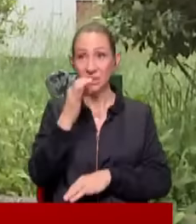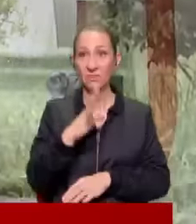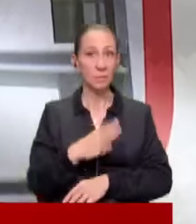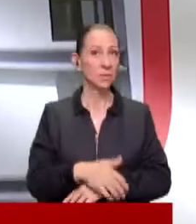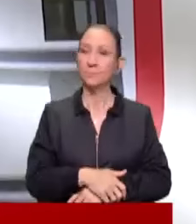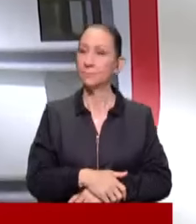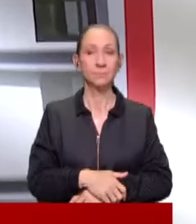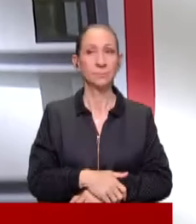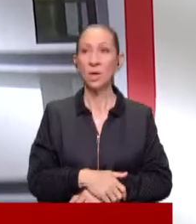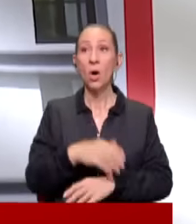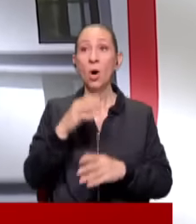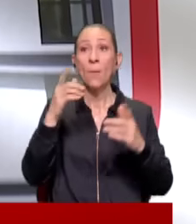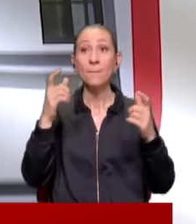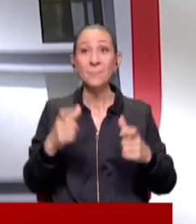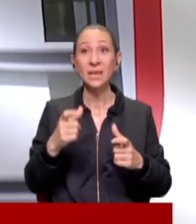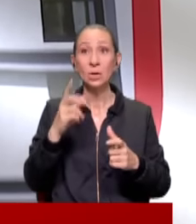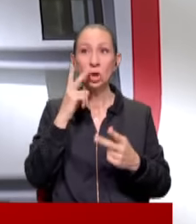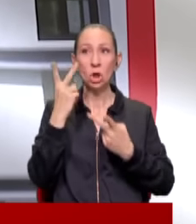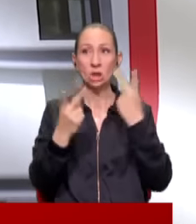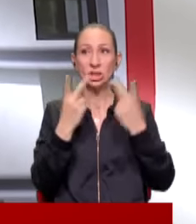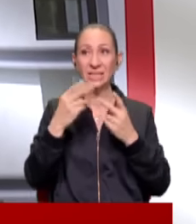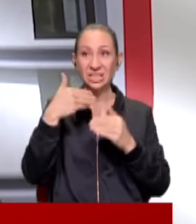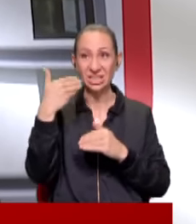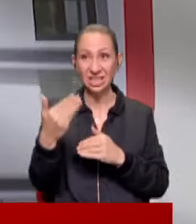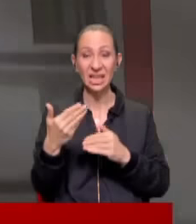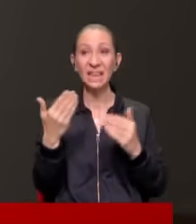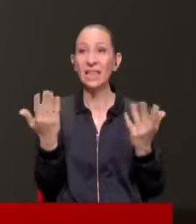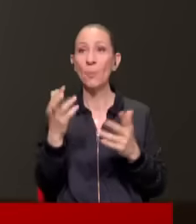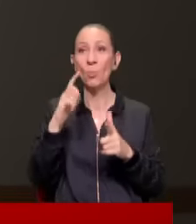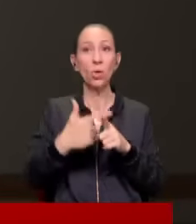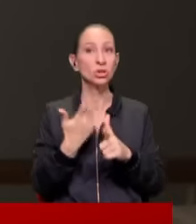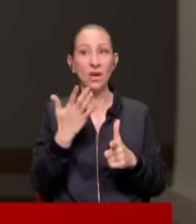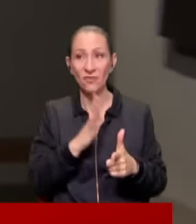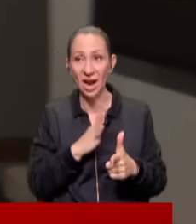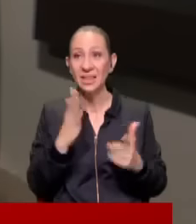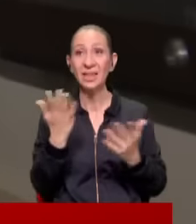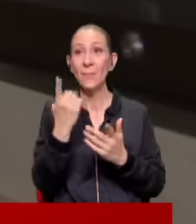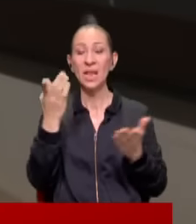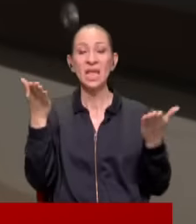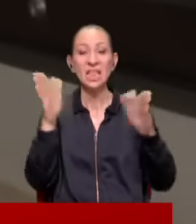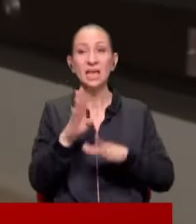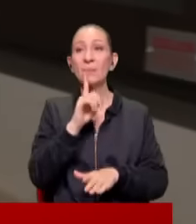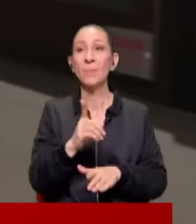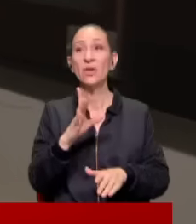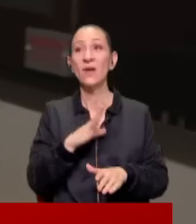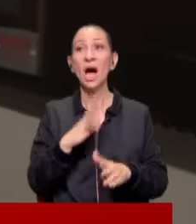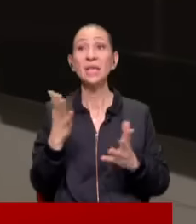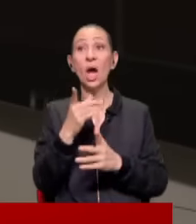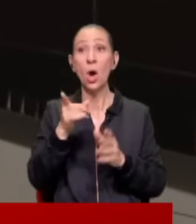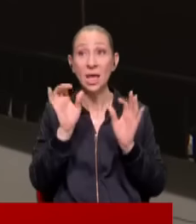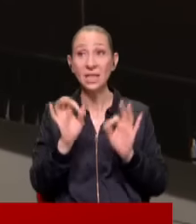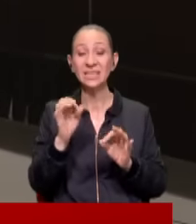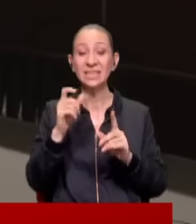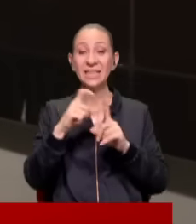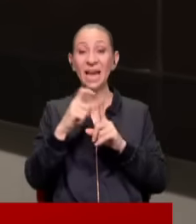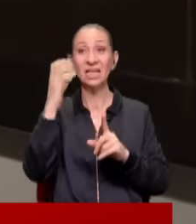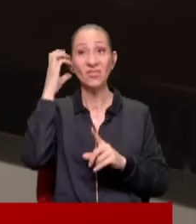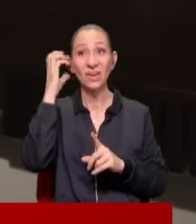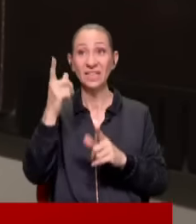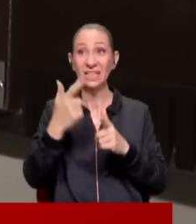Hayır. Ortada bir konut görselinin dışında ne proje var ne de bir yıkım emri. Hatta öyle ki Diyanet